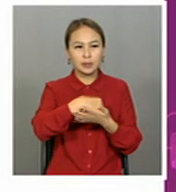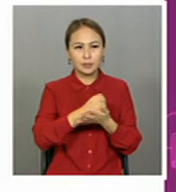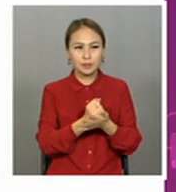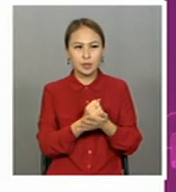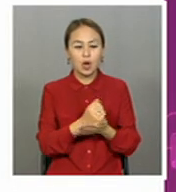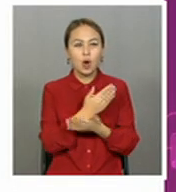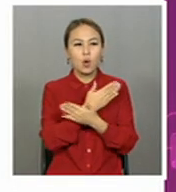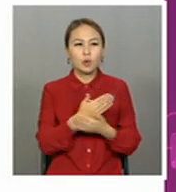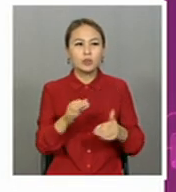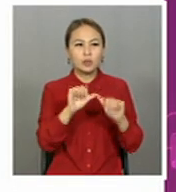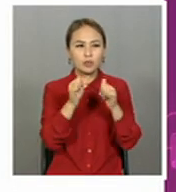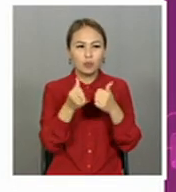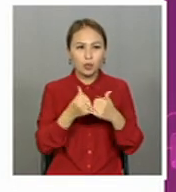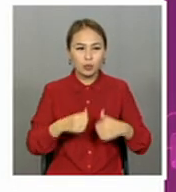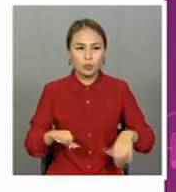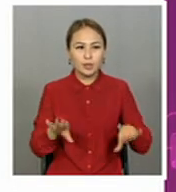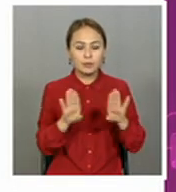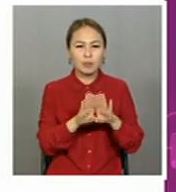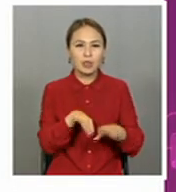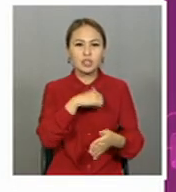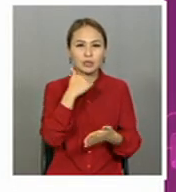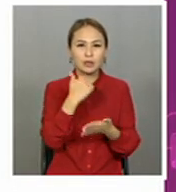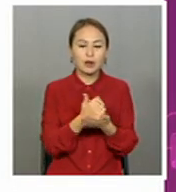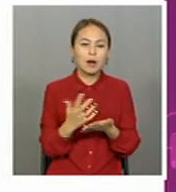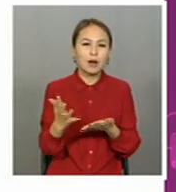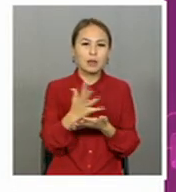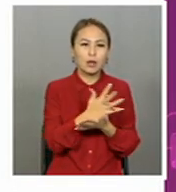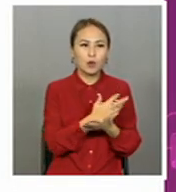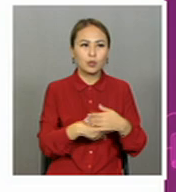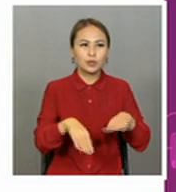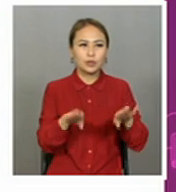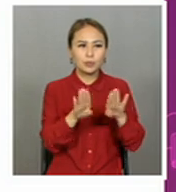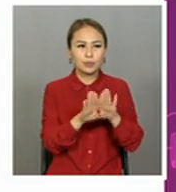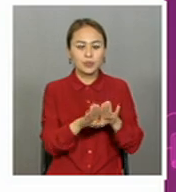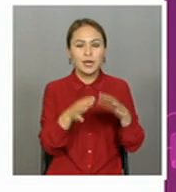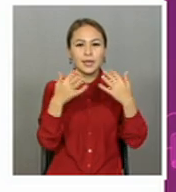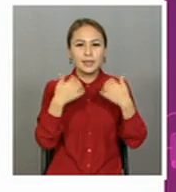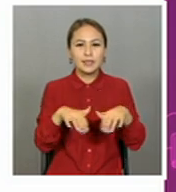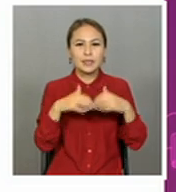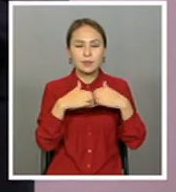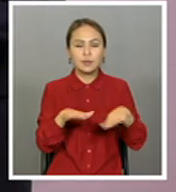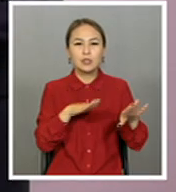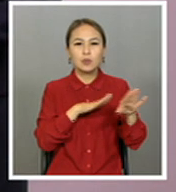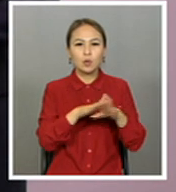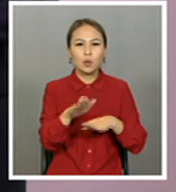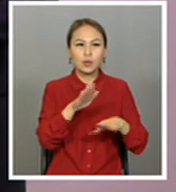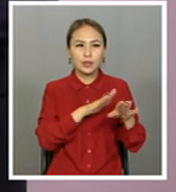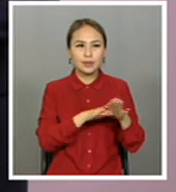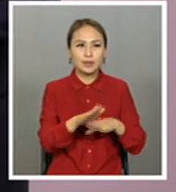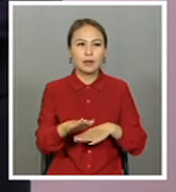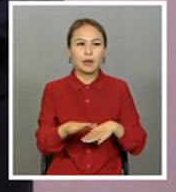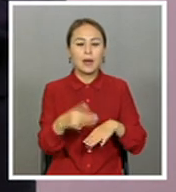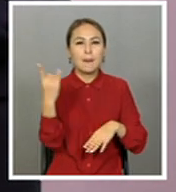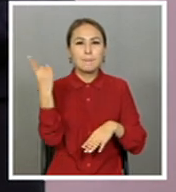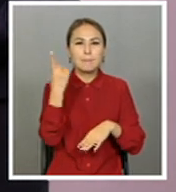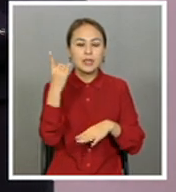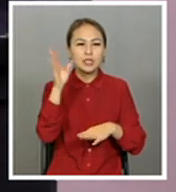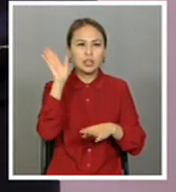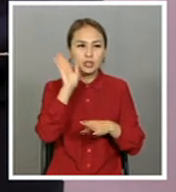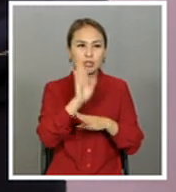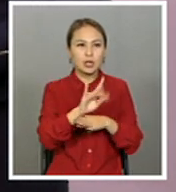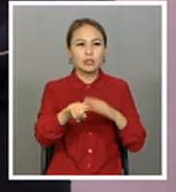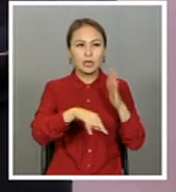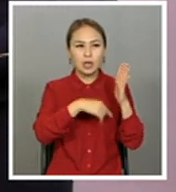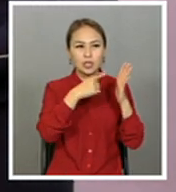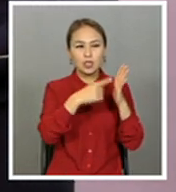Осы формуланы басшылыққа ала отырып, есептеулер орындайық. Бірінші тапсырма, сұраққа